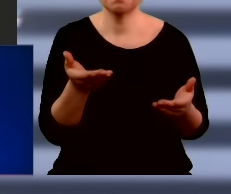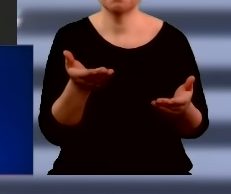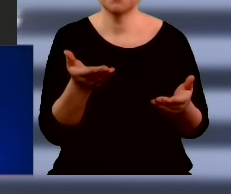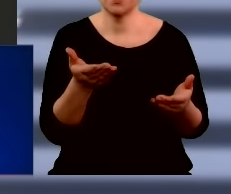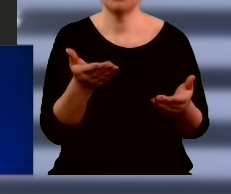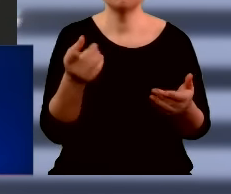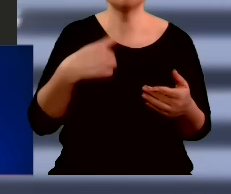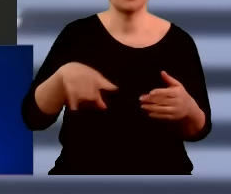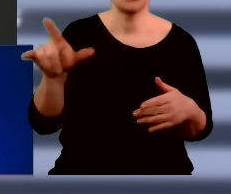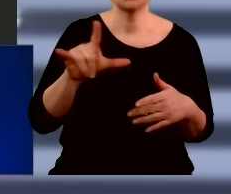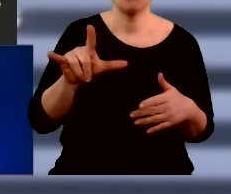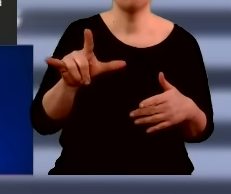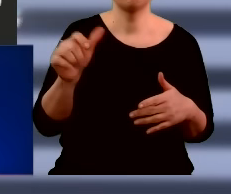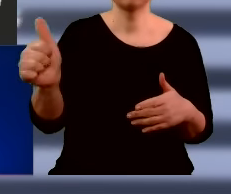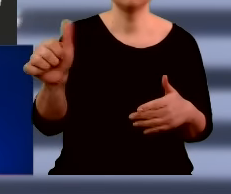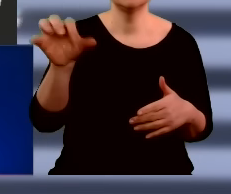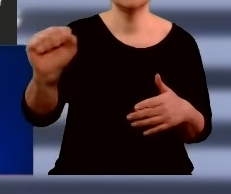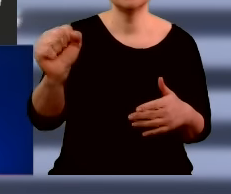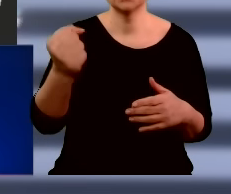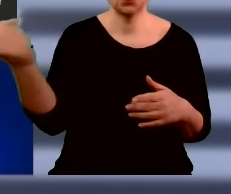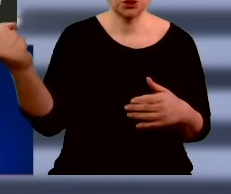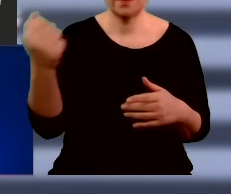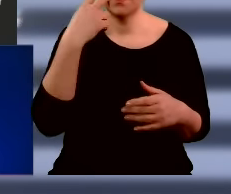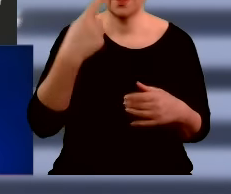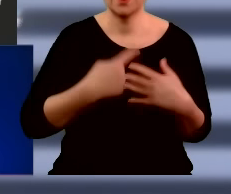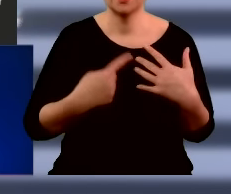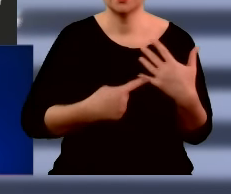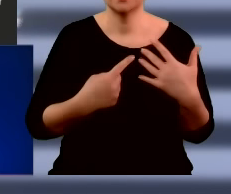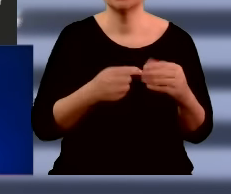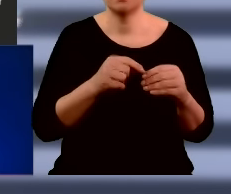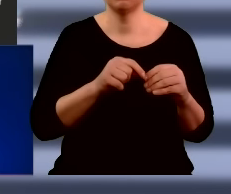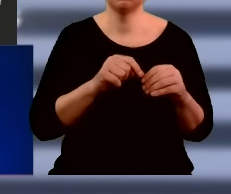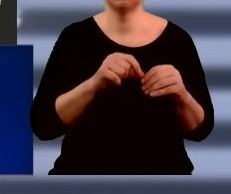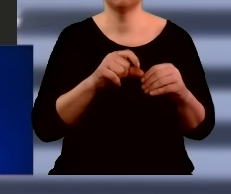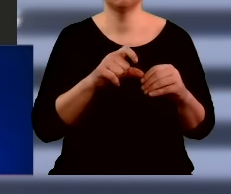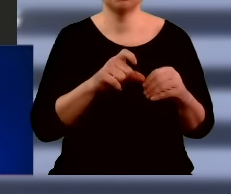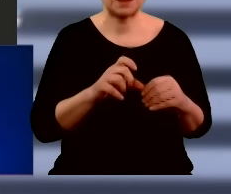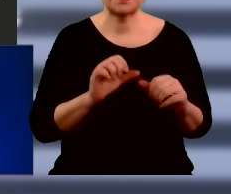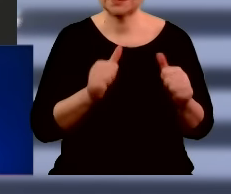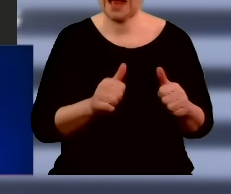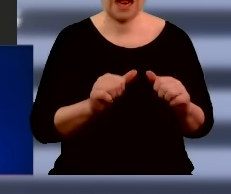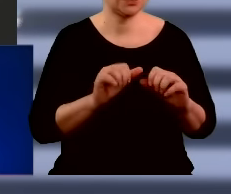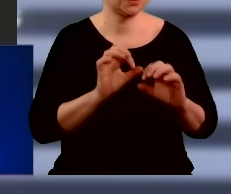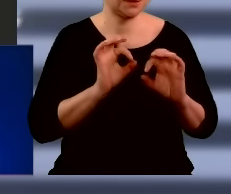subskrybowania naszego kanału na YouTubie. Widzicie państwo, liczba subskrybentów rośnie stale.